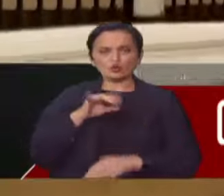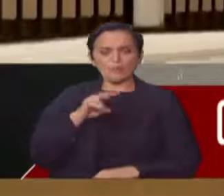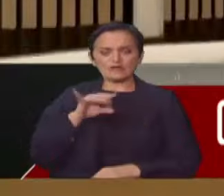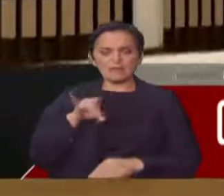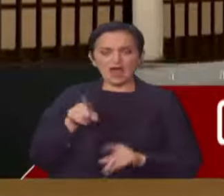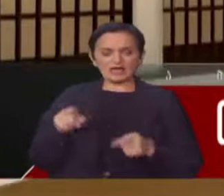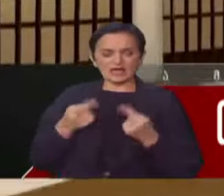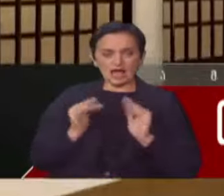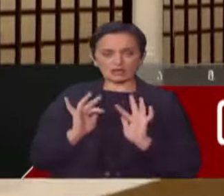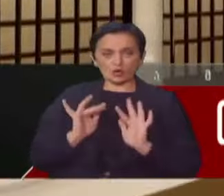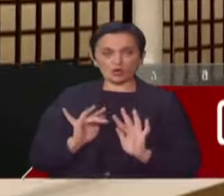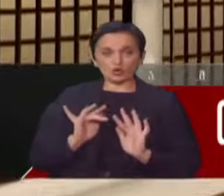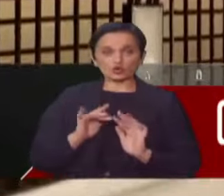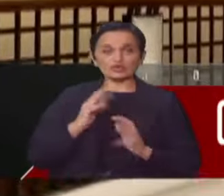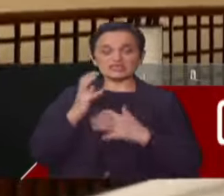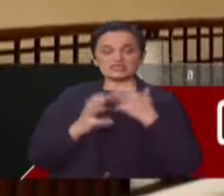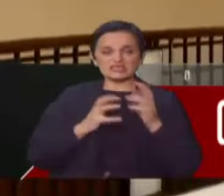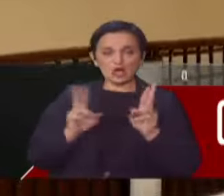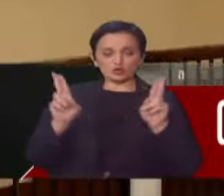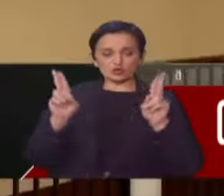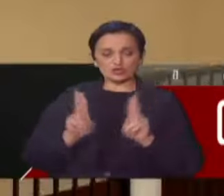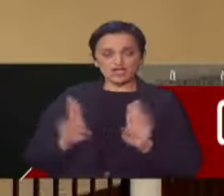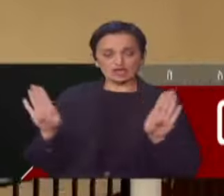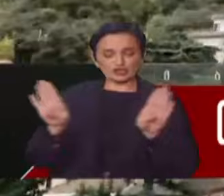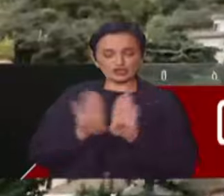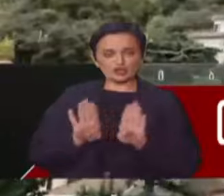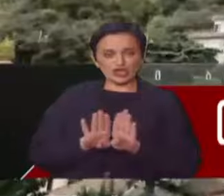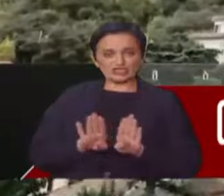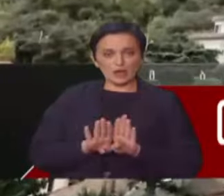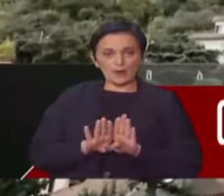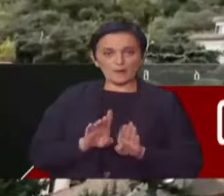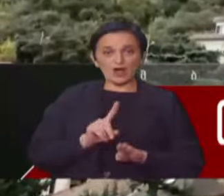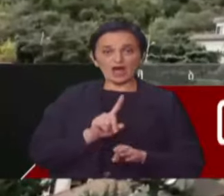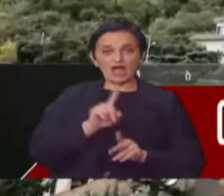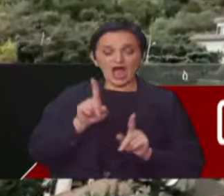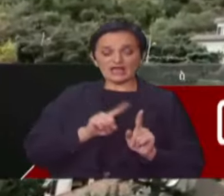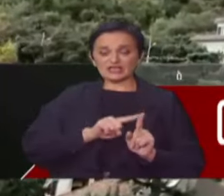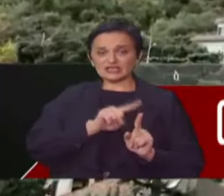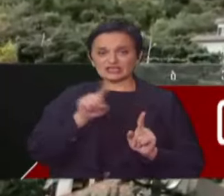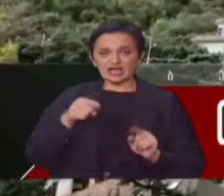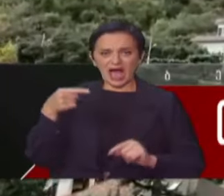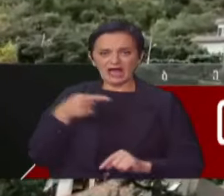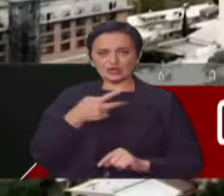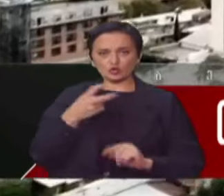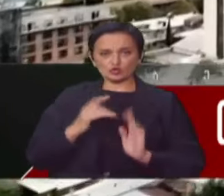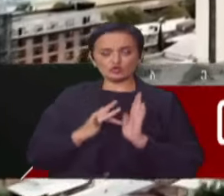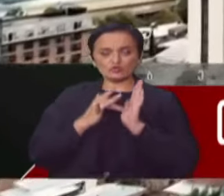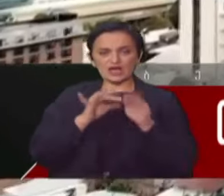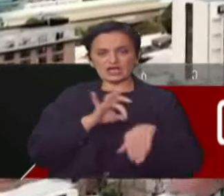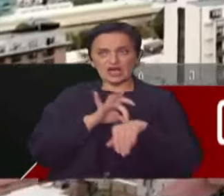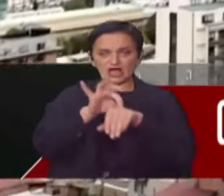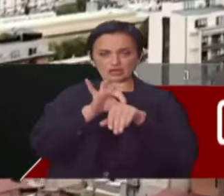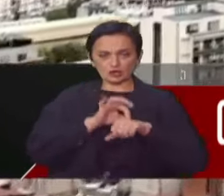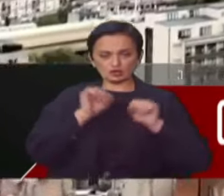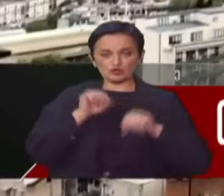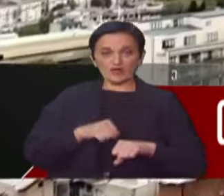დოპელმაიერმა განახორციელა. ის საერთაშორისო სტანდარტების შესაბამისია და მას 1 საათის განმავლობაში 1200 მგზავრის გადაყვანა